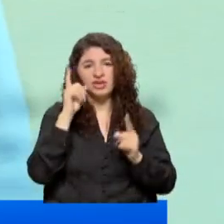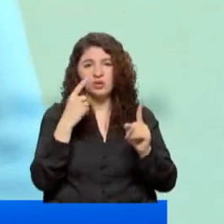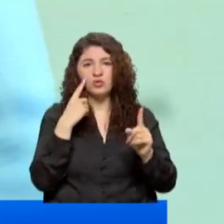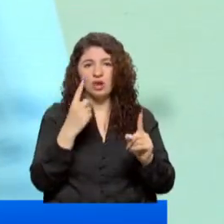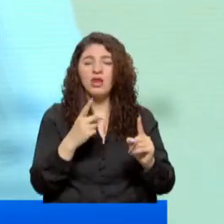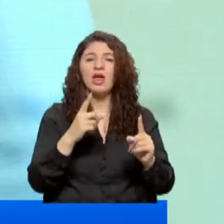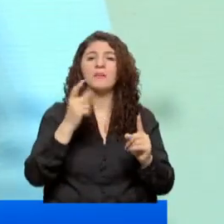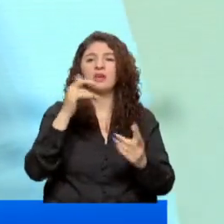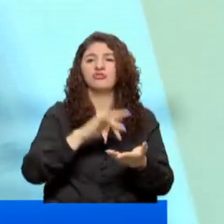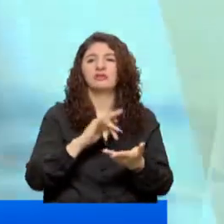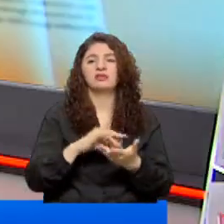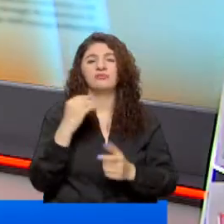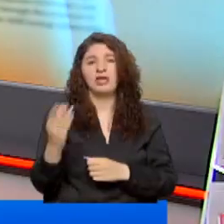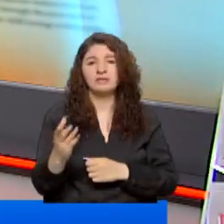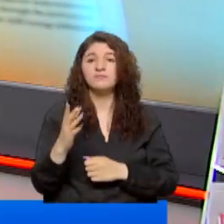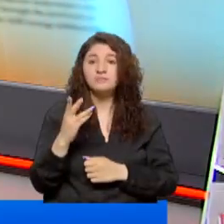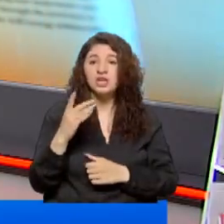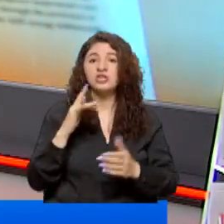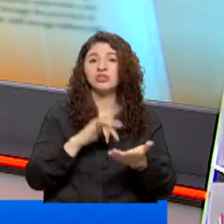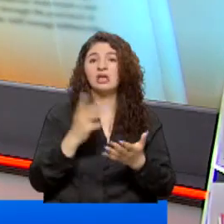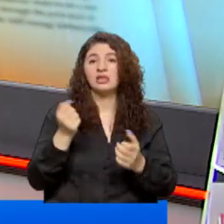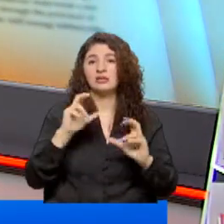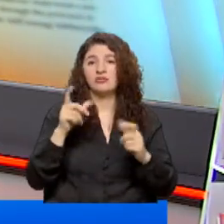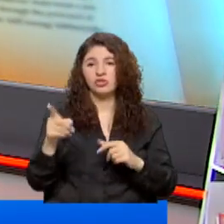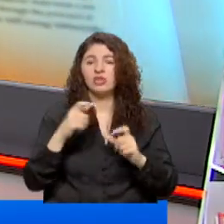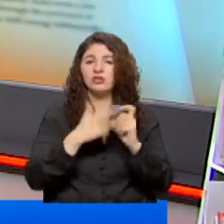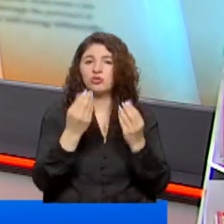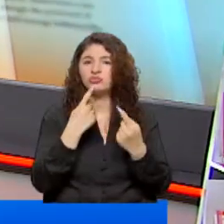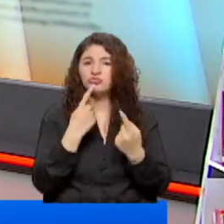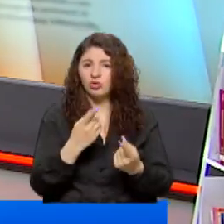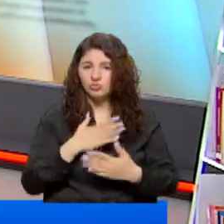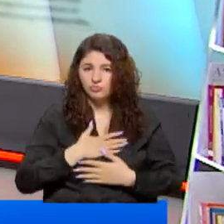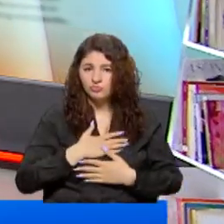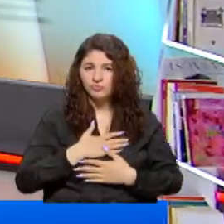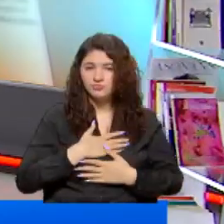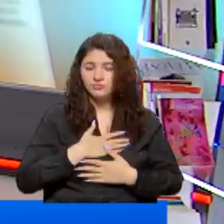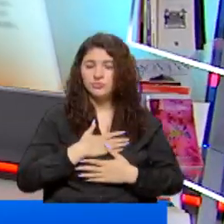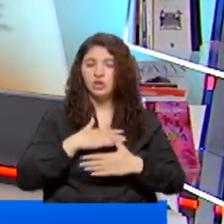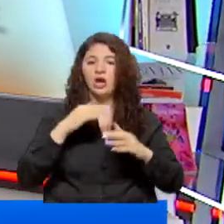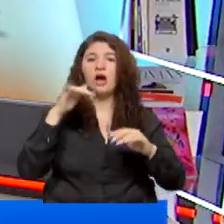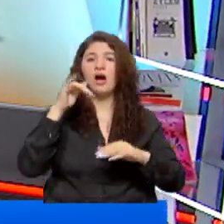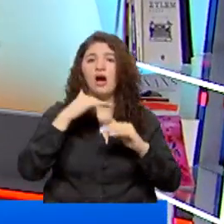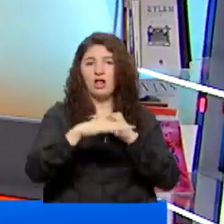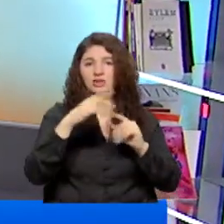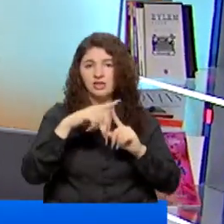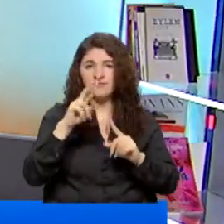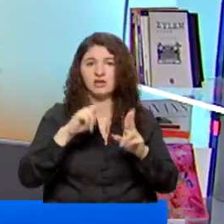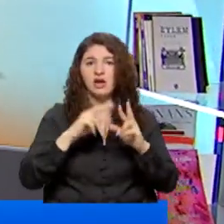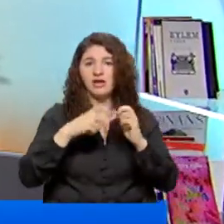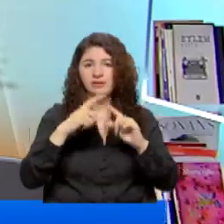para cezası verildi ceza alan kanallara geçmiş olsun diyorum Halk TV